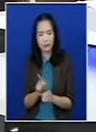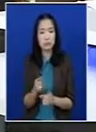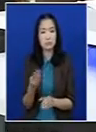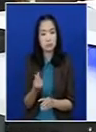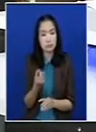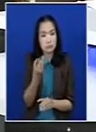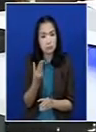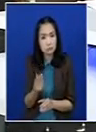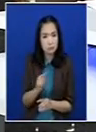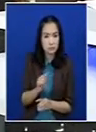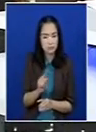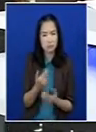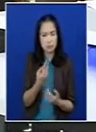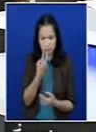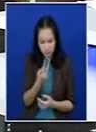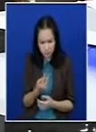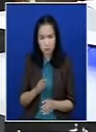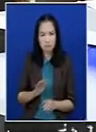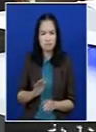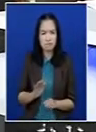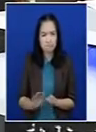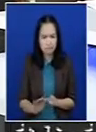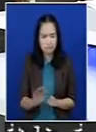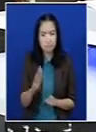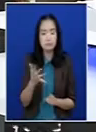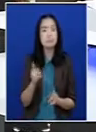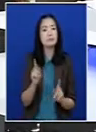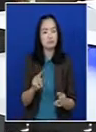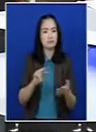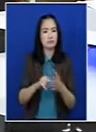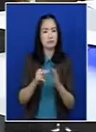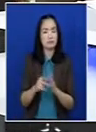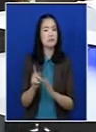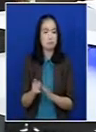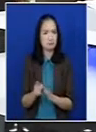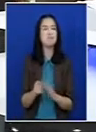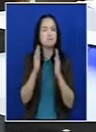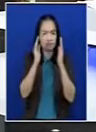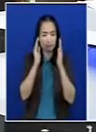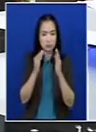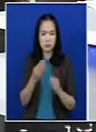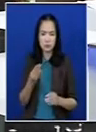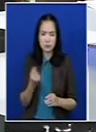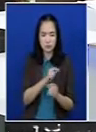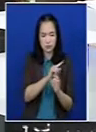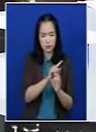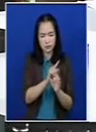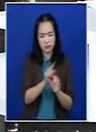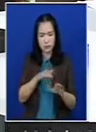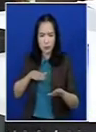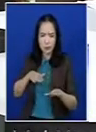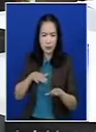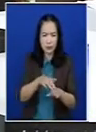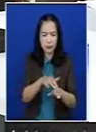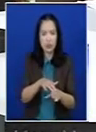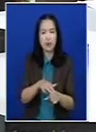จสอบในพื้นที่ไม่มีรอยเบรกตรวจพบนั่นหมายถึงเป็นการจงใจหรือไม่เพราะความเร็วจะเป็นการบ่งบอกและมีผลกับรู